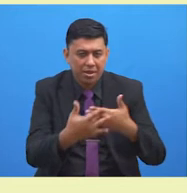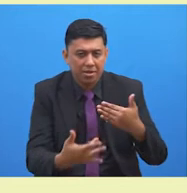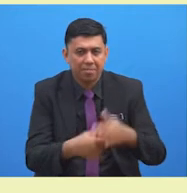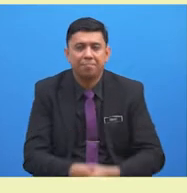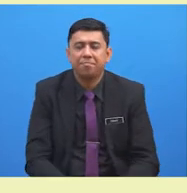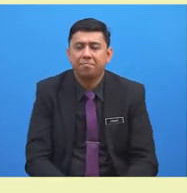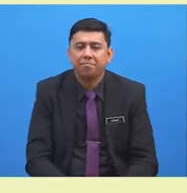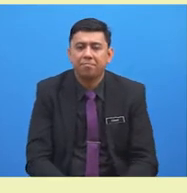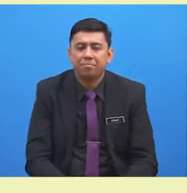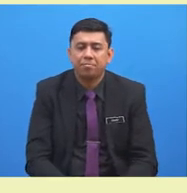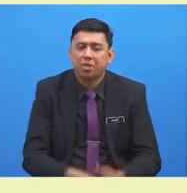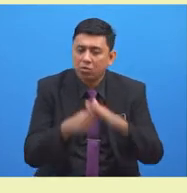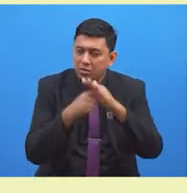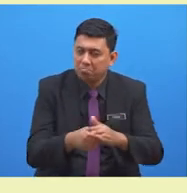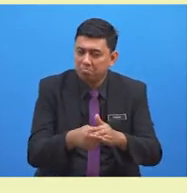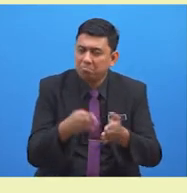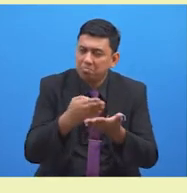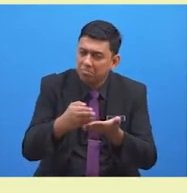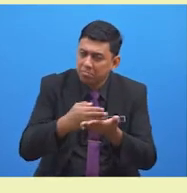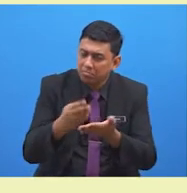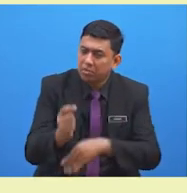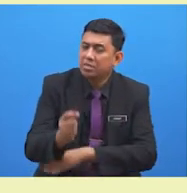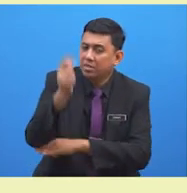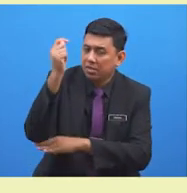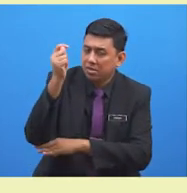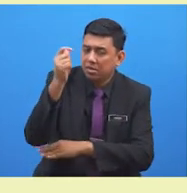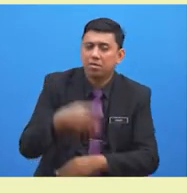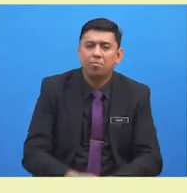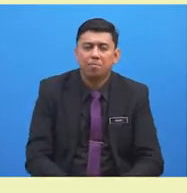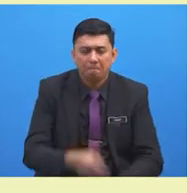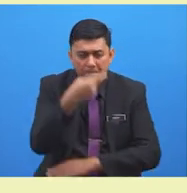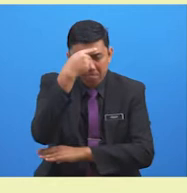menyebabkan oksigen meresap masuk ke dalam kapilari darah.